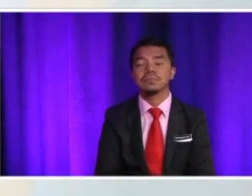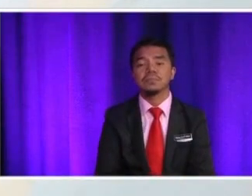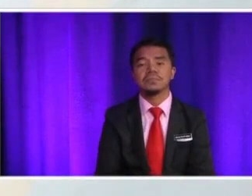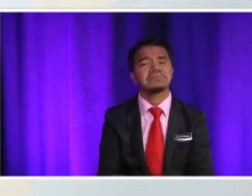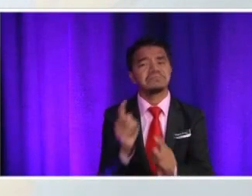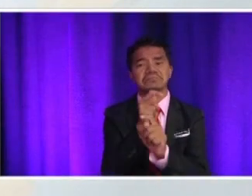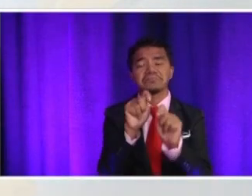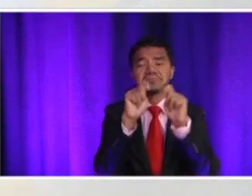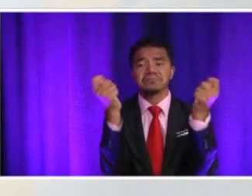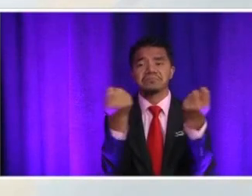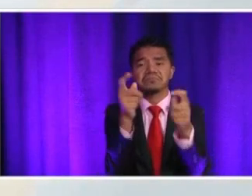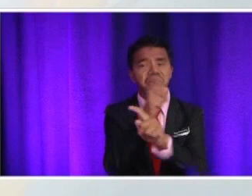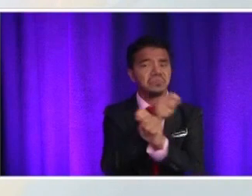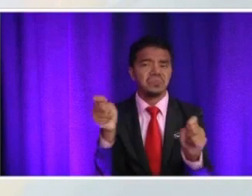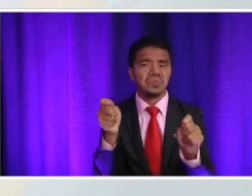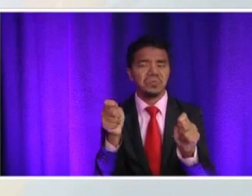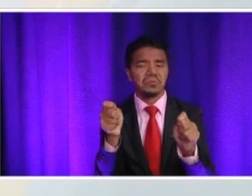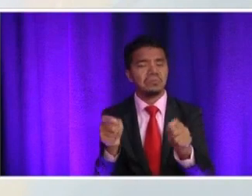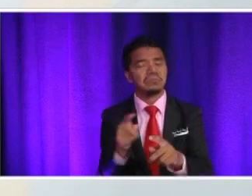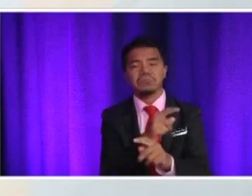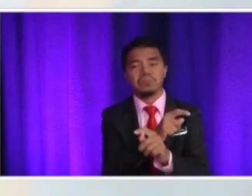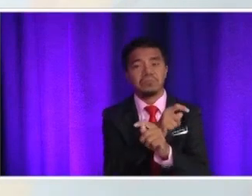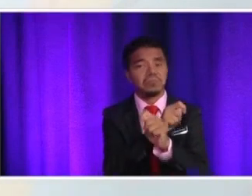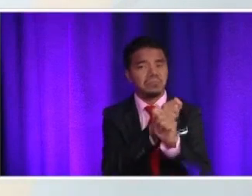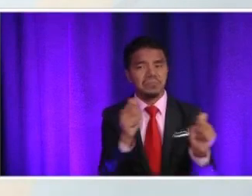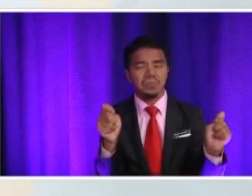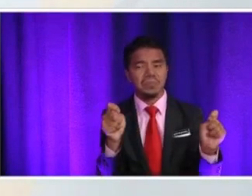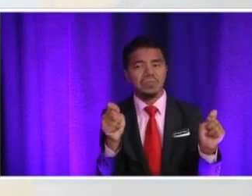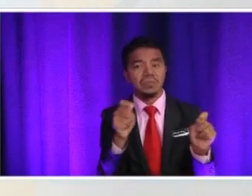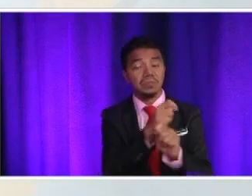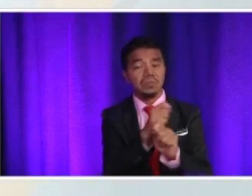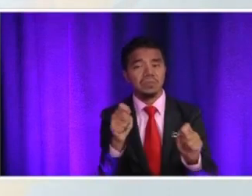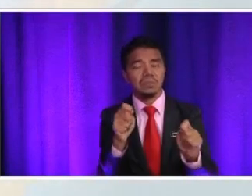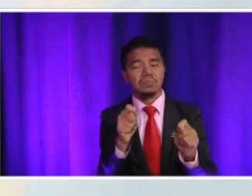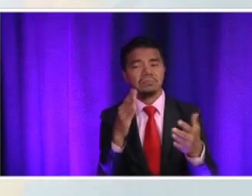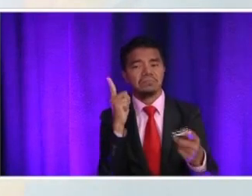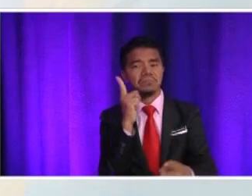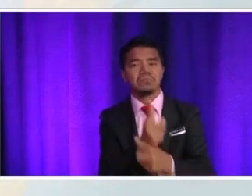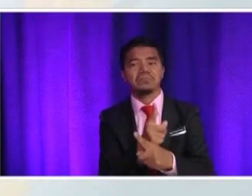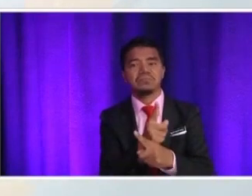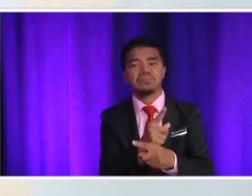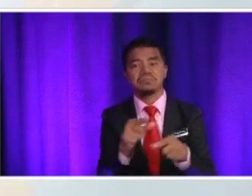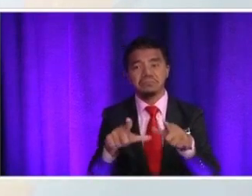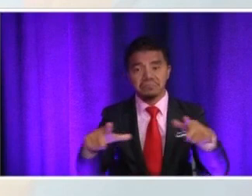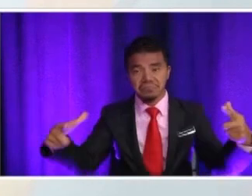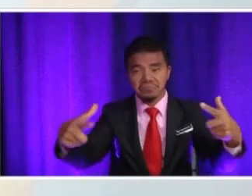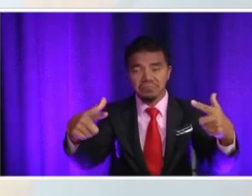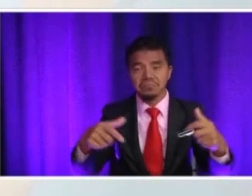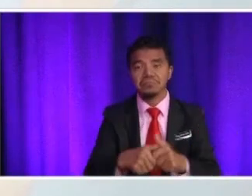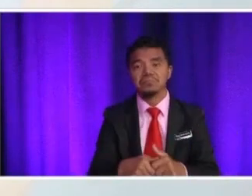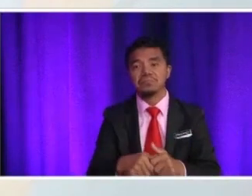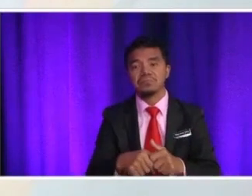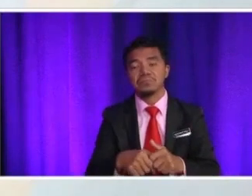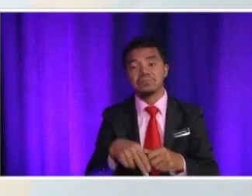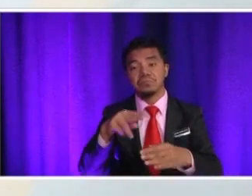tiada strategi, tidak strategik. Kenapa tak strategik? Sebab lokasi dia, kedai dia dekat tingkat 2.